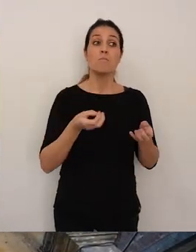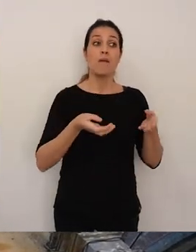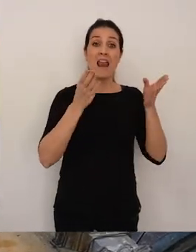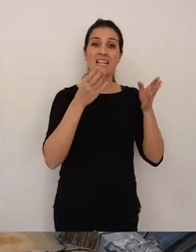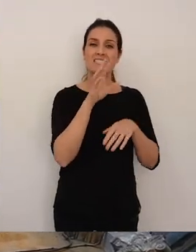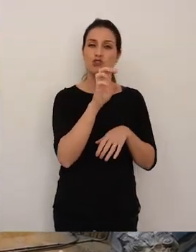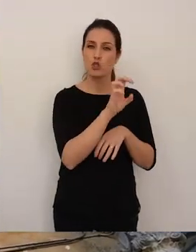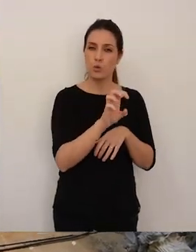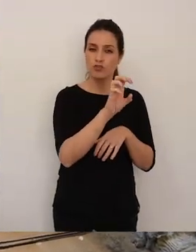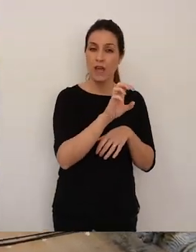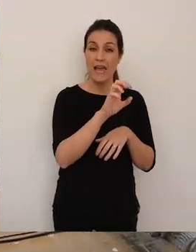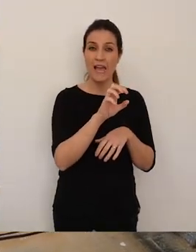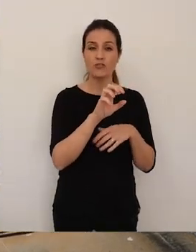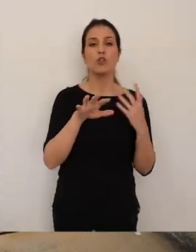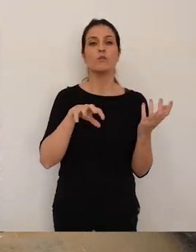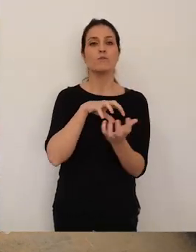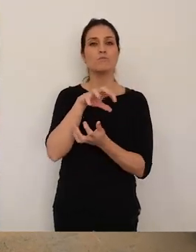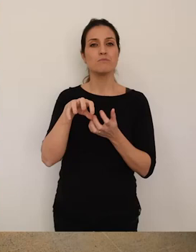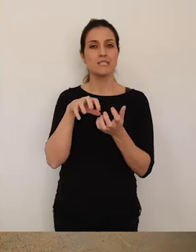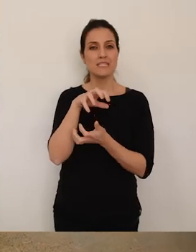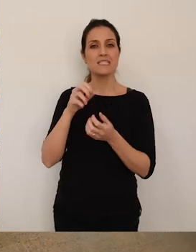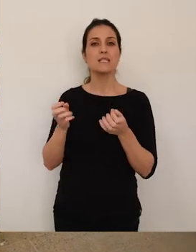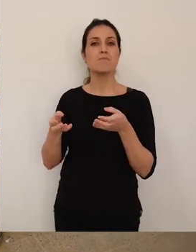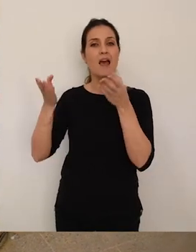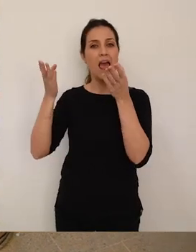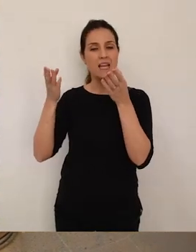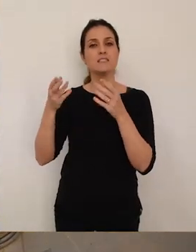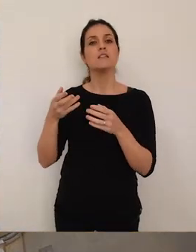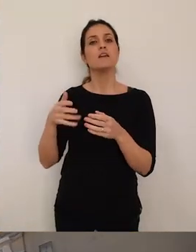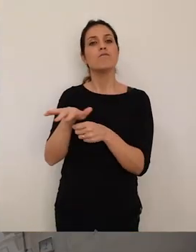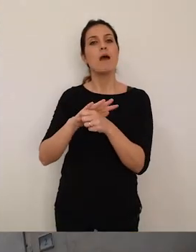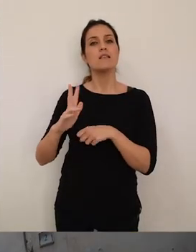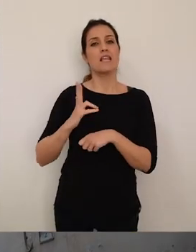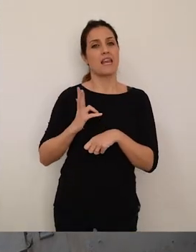fa sintesi con i sontuosi palazzi delle famiglie aristocratiche del paese.